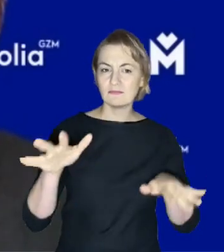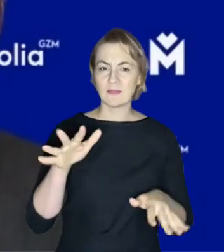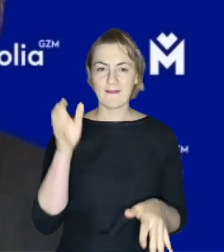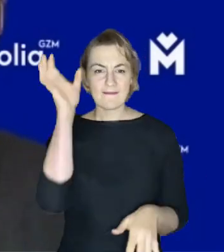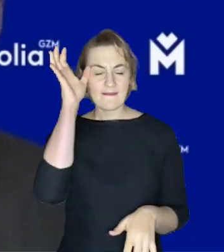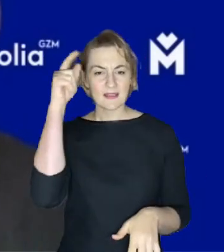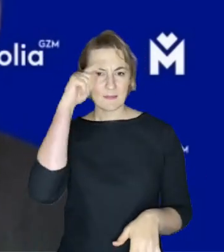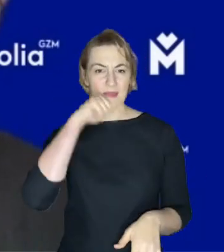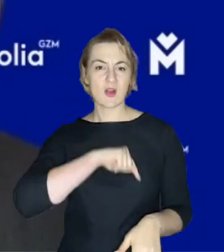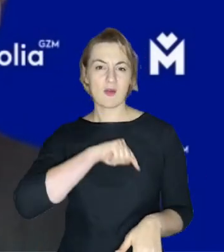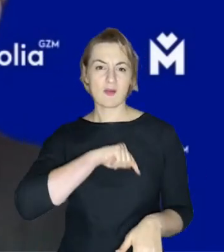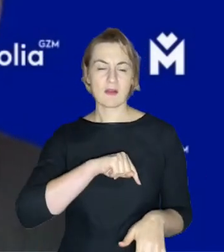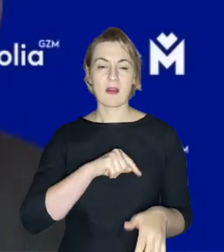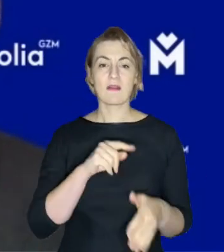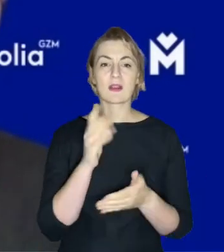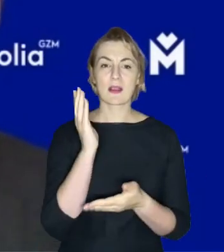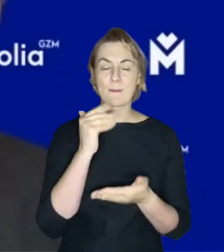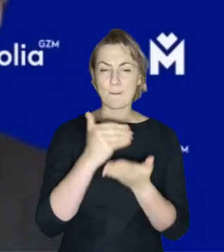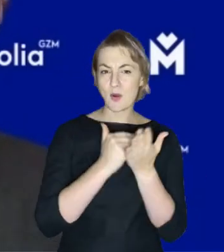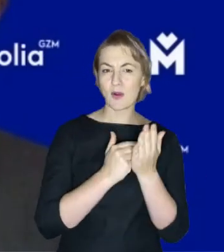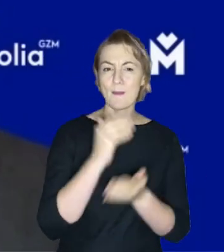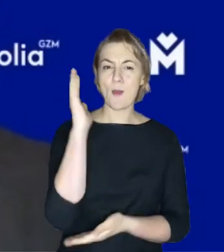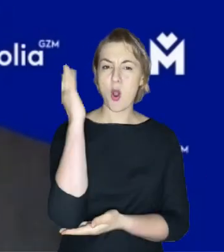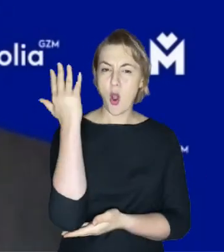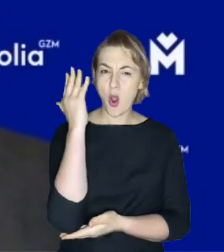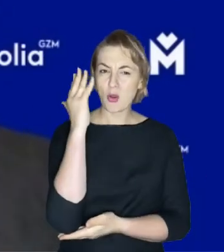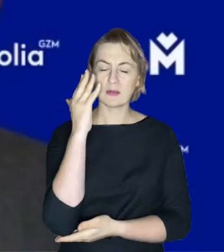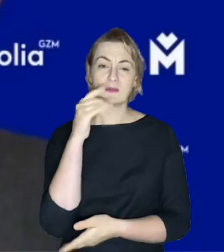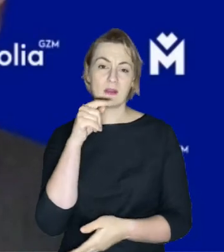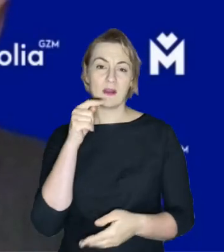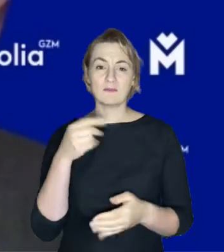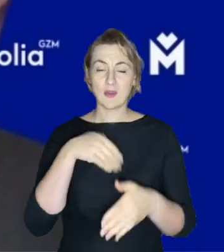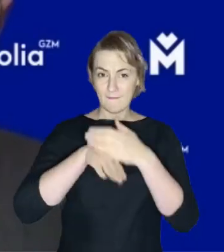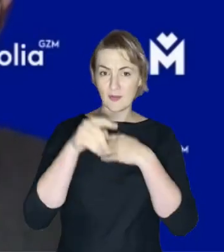program Okna, program Być Tutaj, Nocny Stróż.